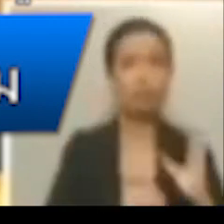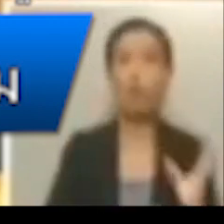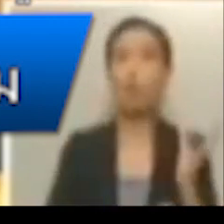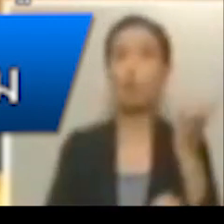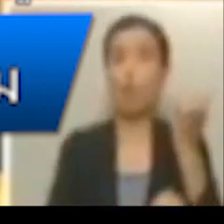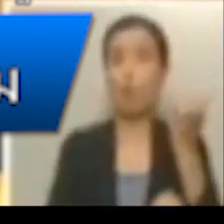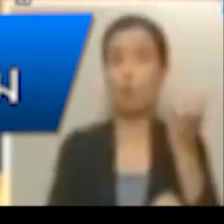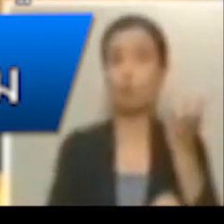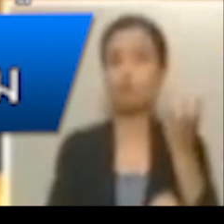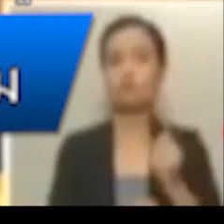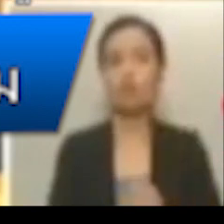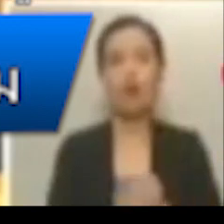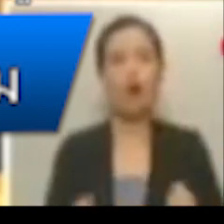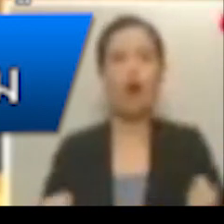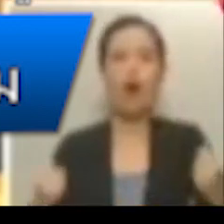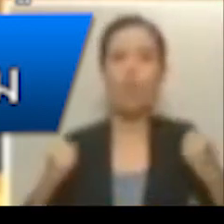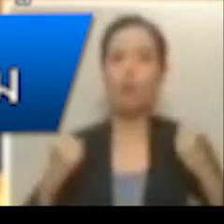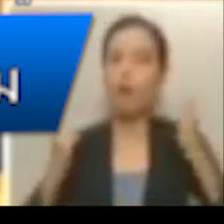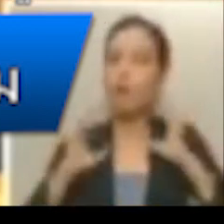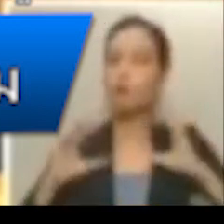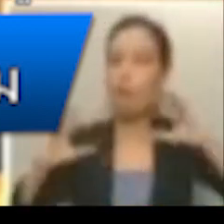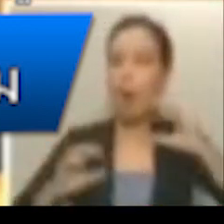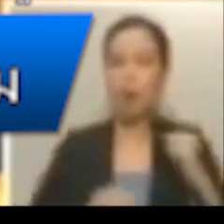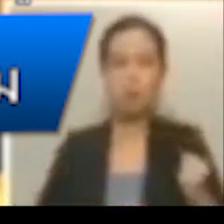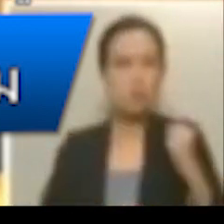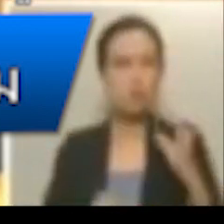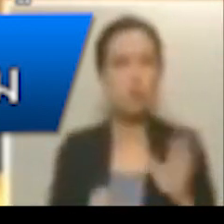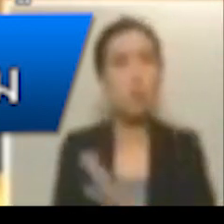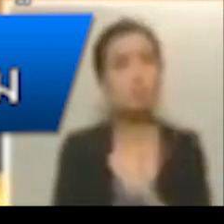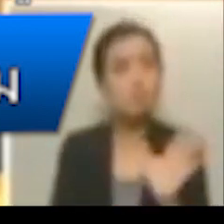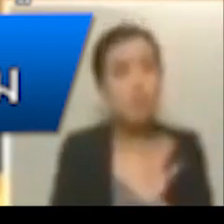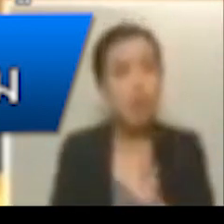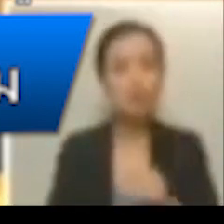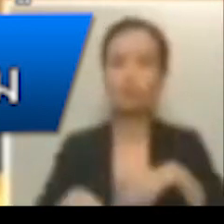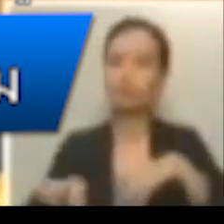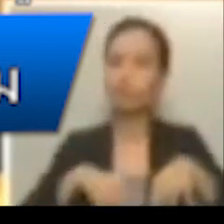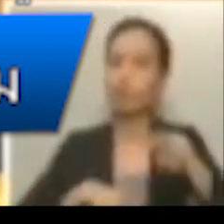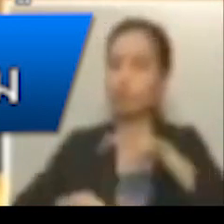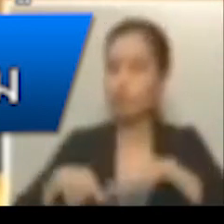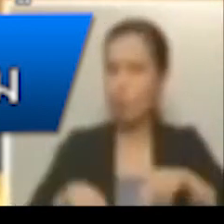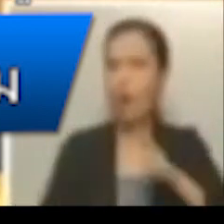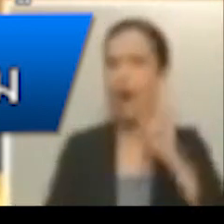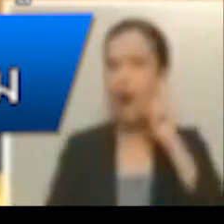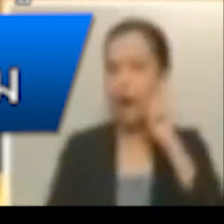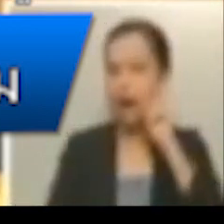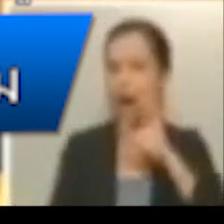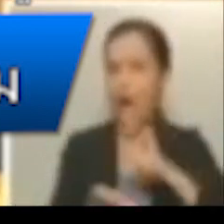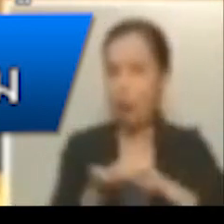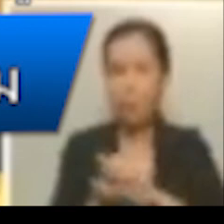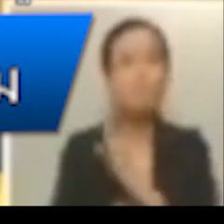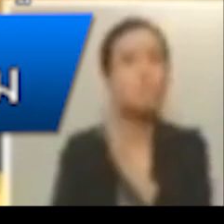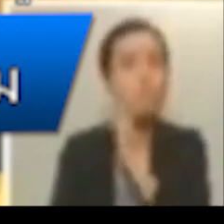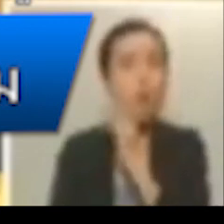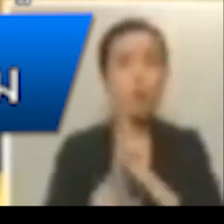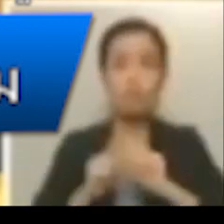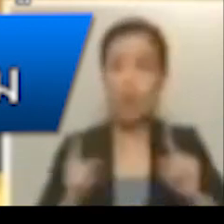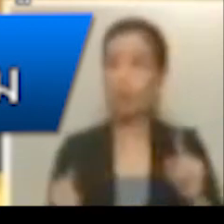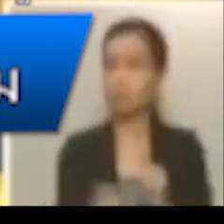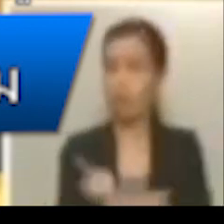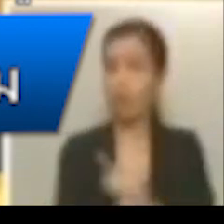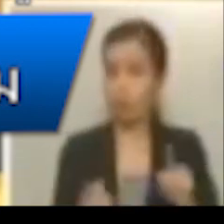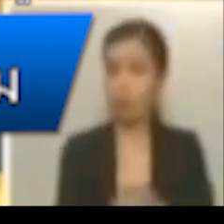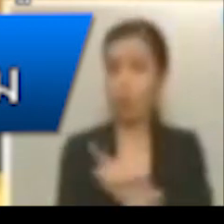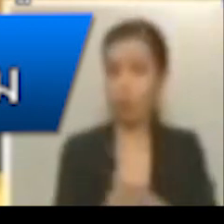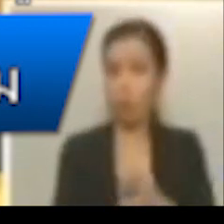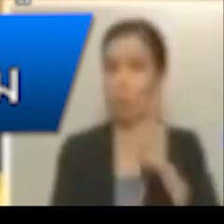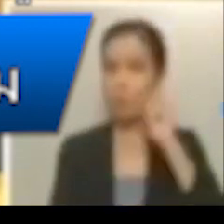ก็คือเขาไม่ให้อำนาจรัฐบาลเบ็ดเสร็จเด็ดขาดในการจัดการข่าวปลอมแต่ว่าให้ภาคประชาสังคมสื่อ